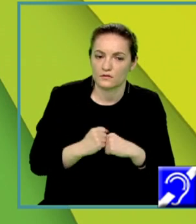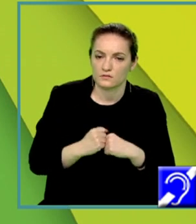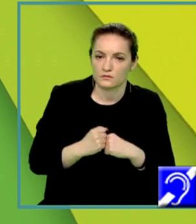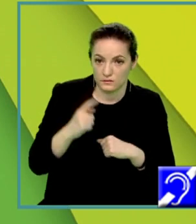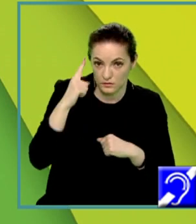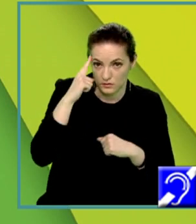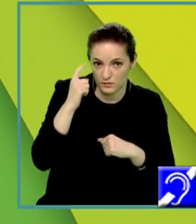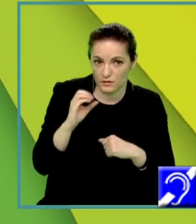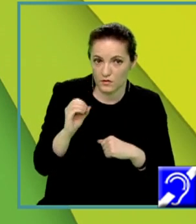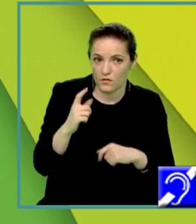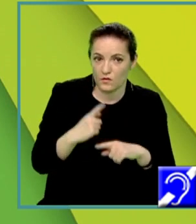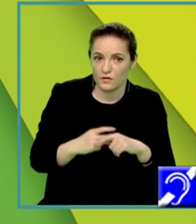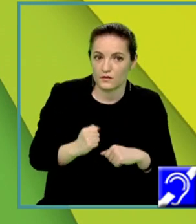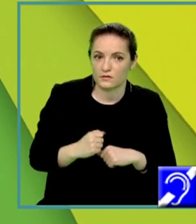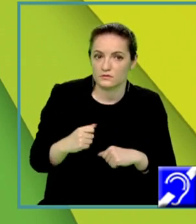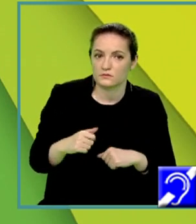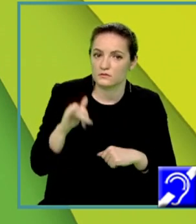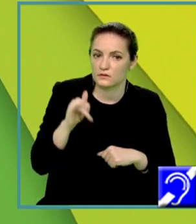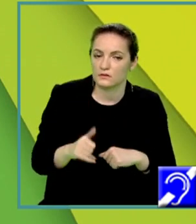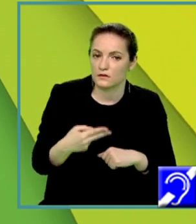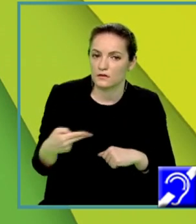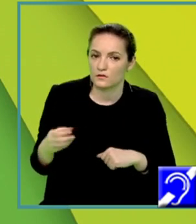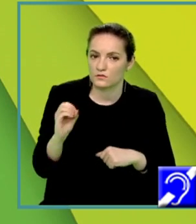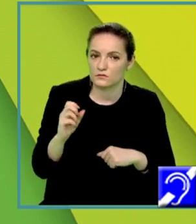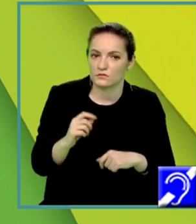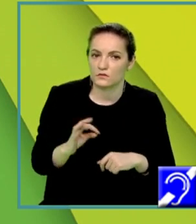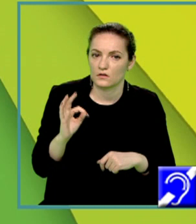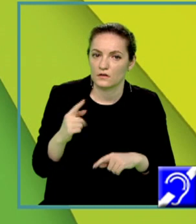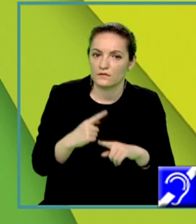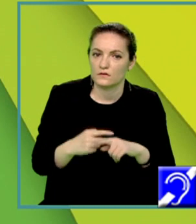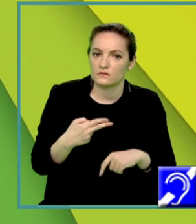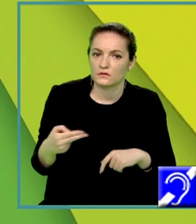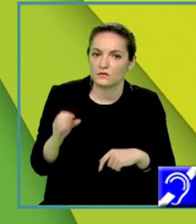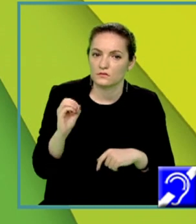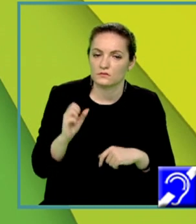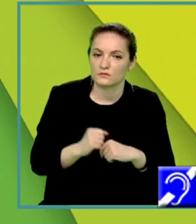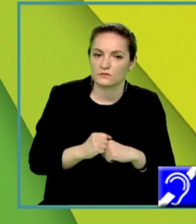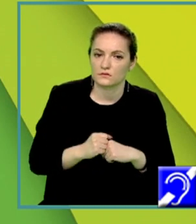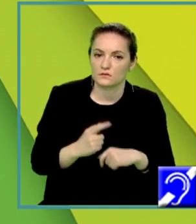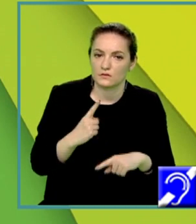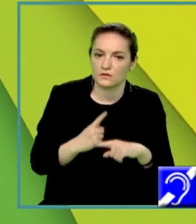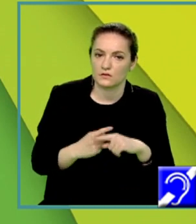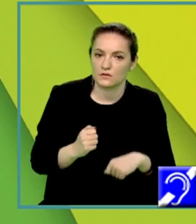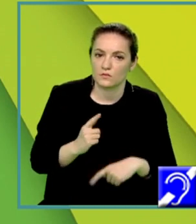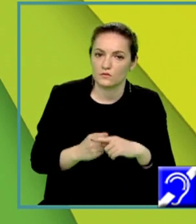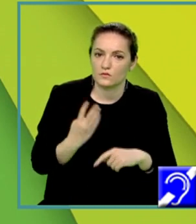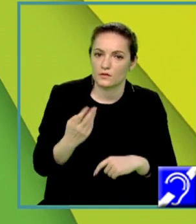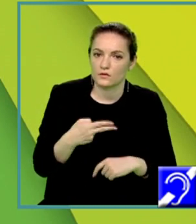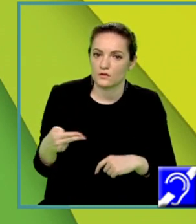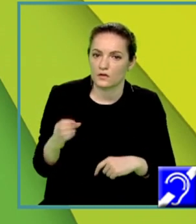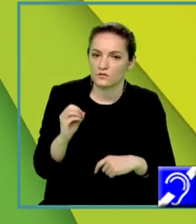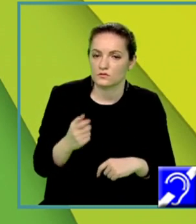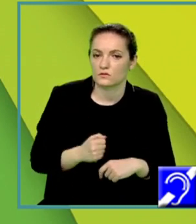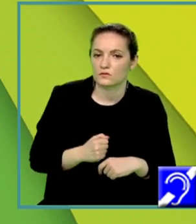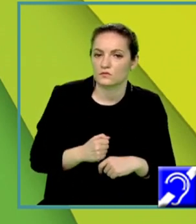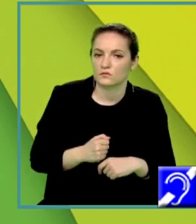cum știam, avem ordonata Y egal cu 0, F de X deci va fi 0, adică X plus 4 egal cu 0, ceea ce